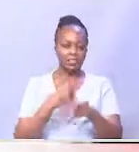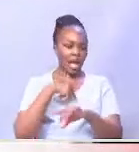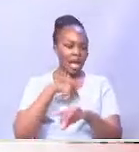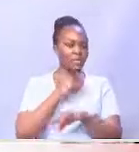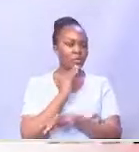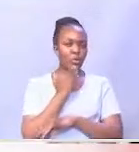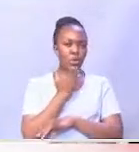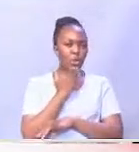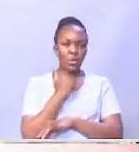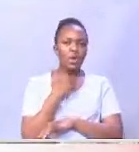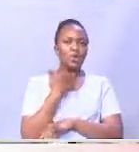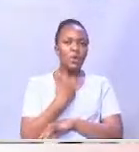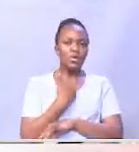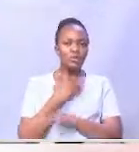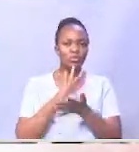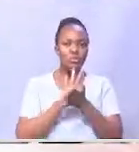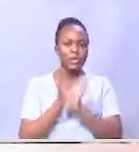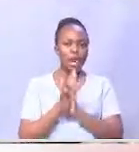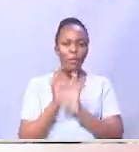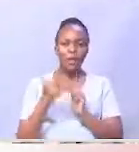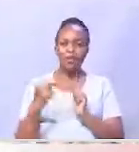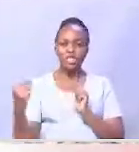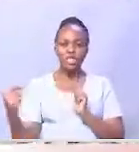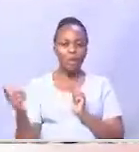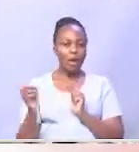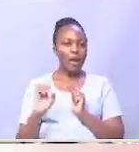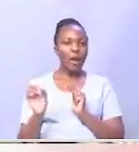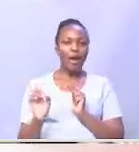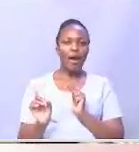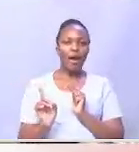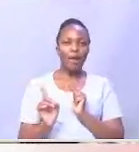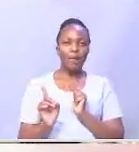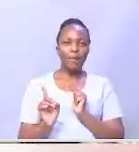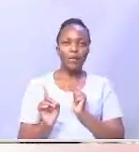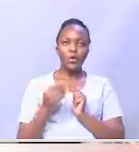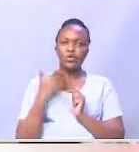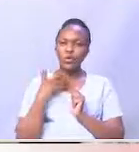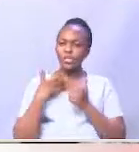hatutaki tuwe opposition. Hatutaki tuachwe